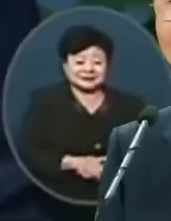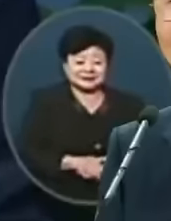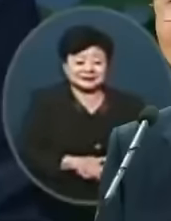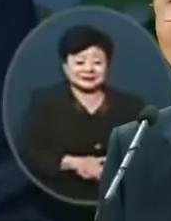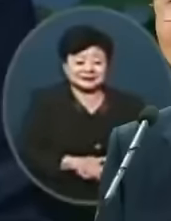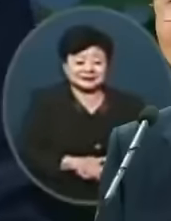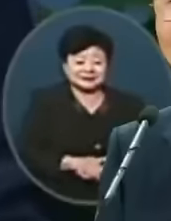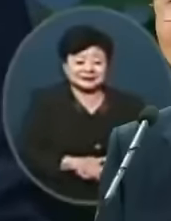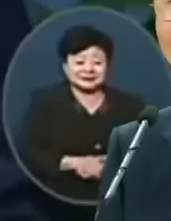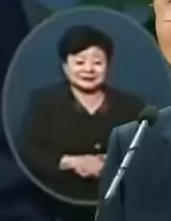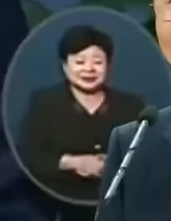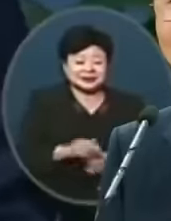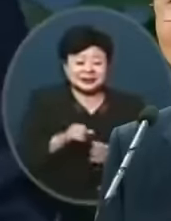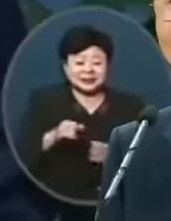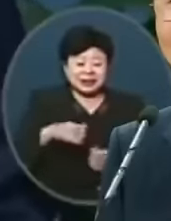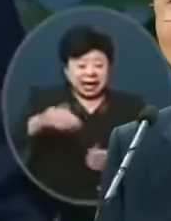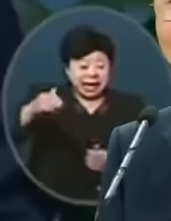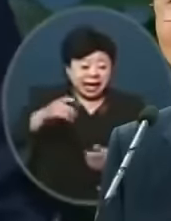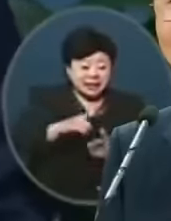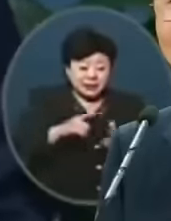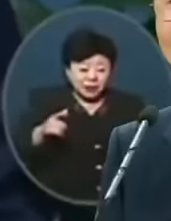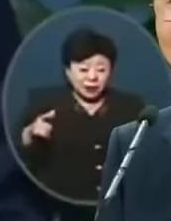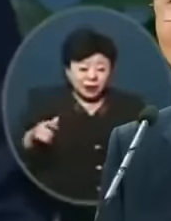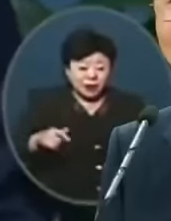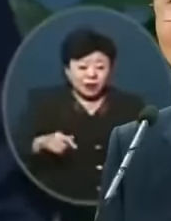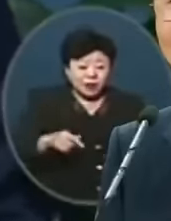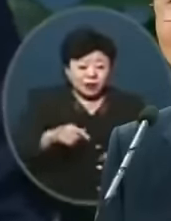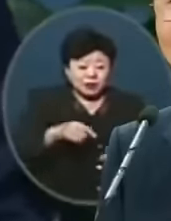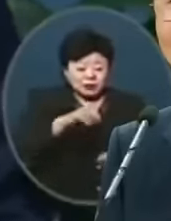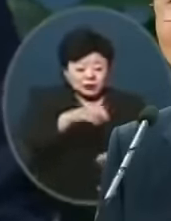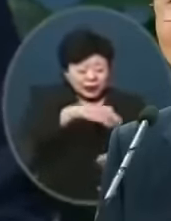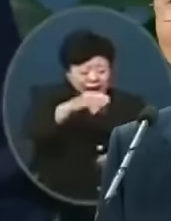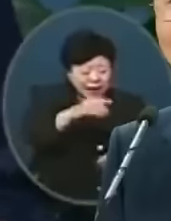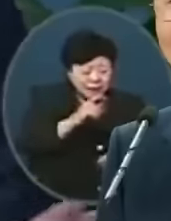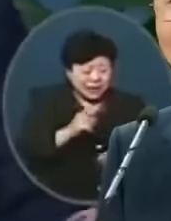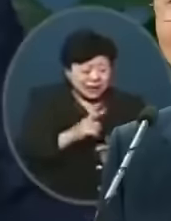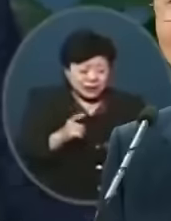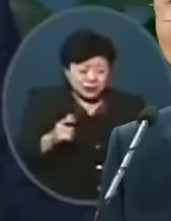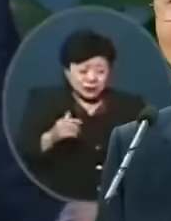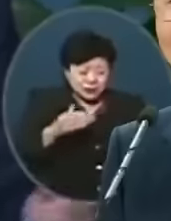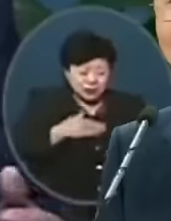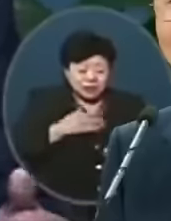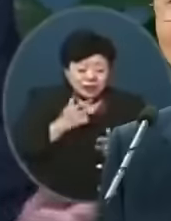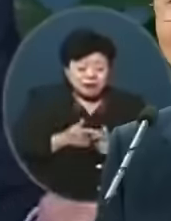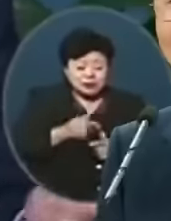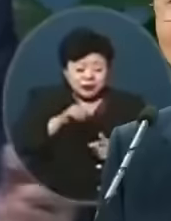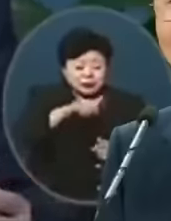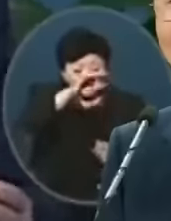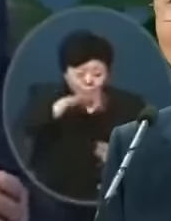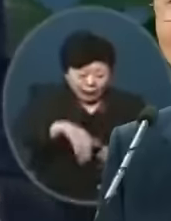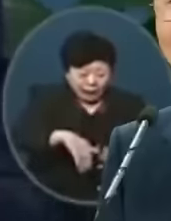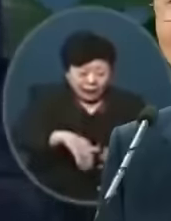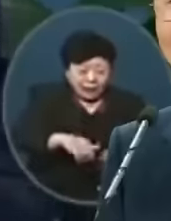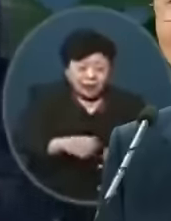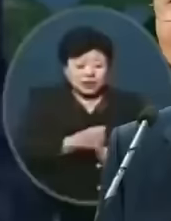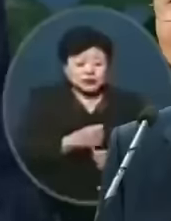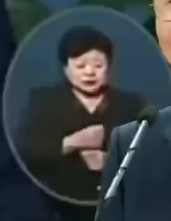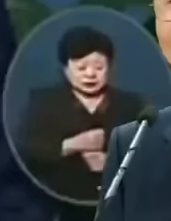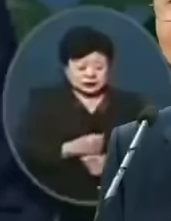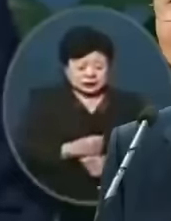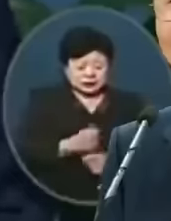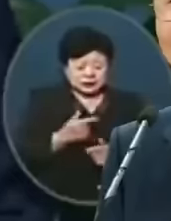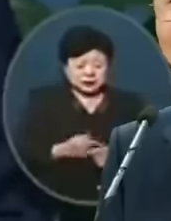다 저 사람에게로 가라, 이리로 가라 그렇게 말씀하지 않으시고 주님 내게로 오라. 수고하고 모은